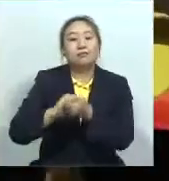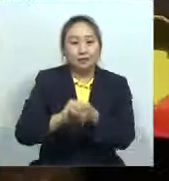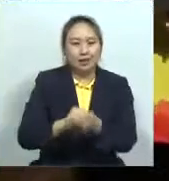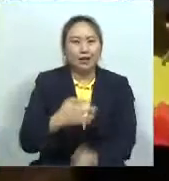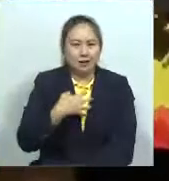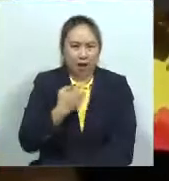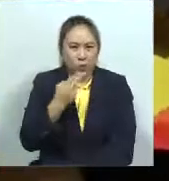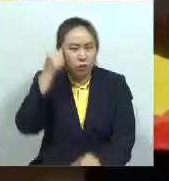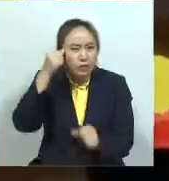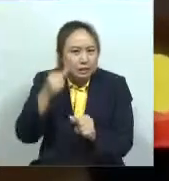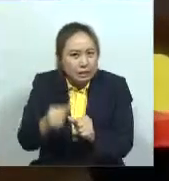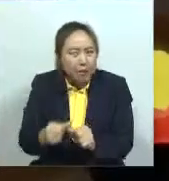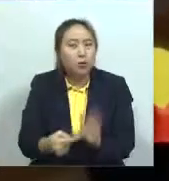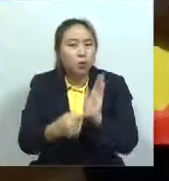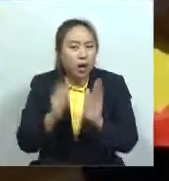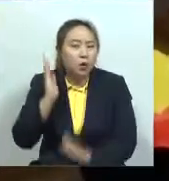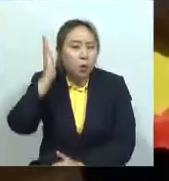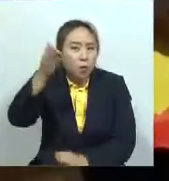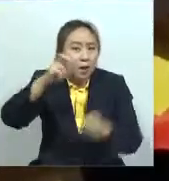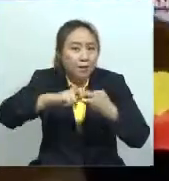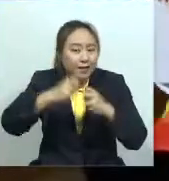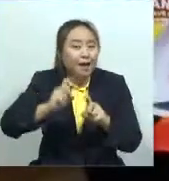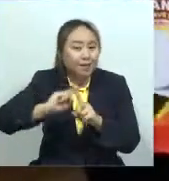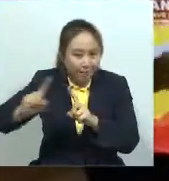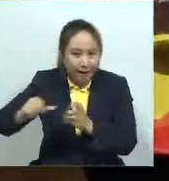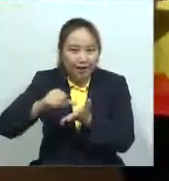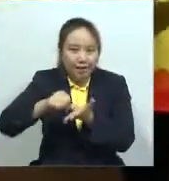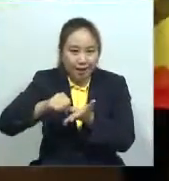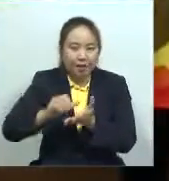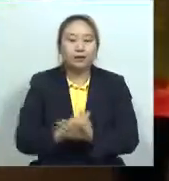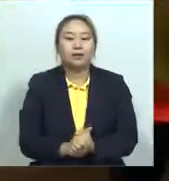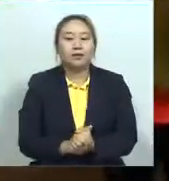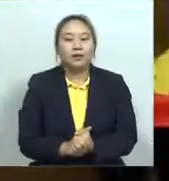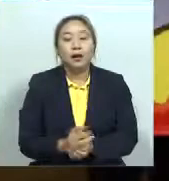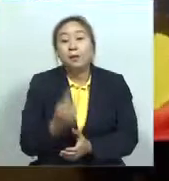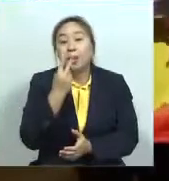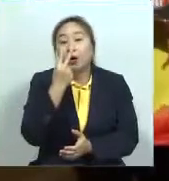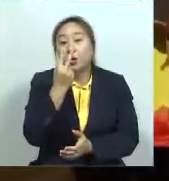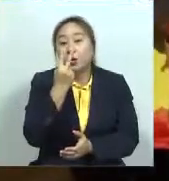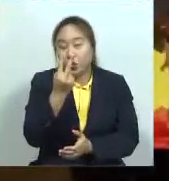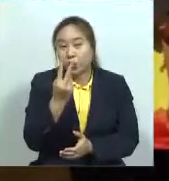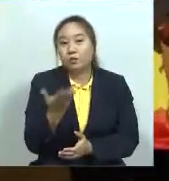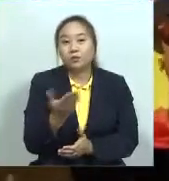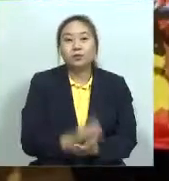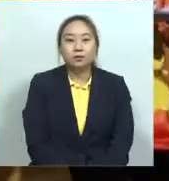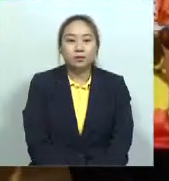และอยากให้นำเป็นบทเรียนไปใช้ในการแก้ปัญหาต่างๆด้วยค่ะไปฟังเสียงบางช่วงบางตอนในตอน